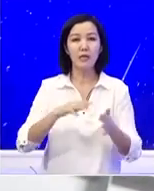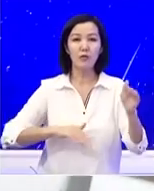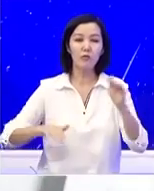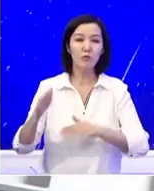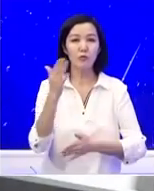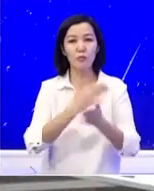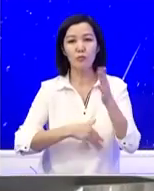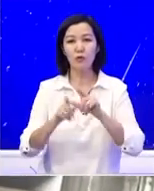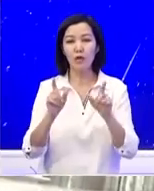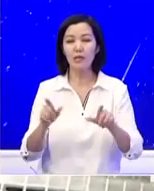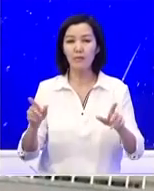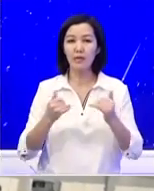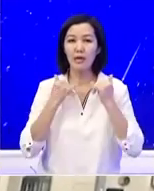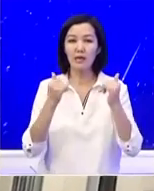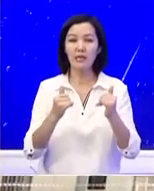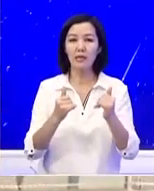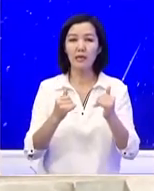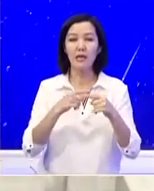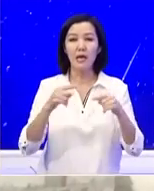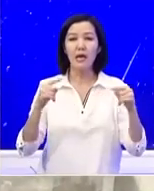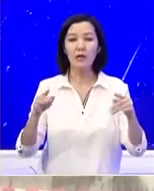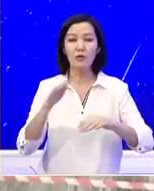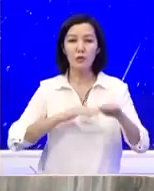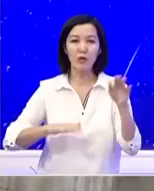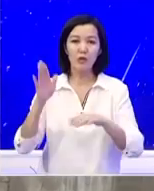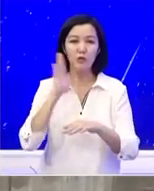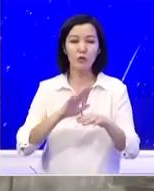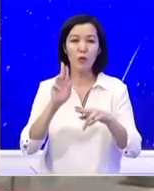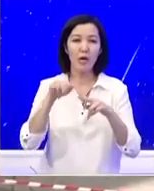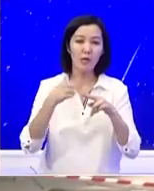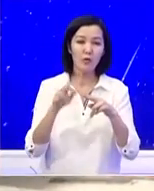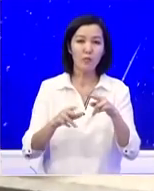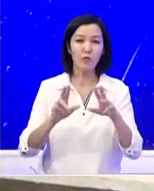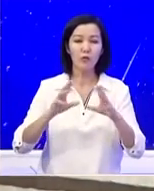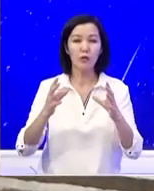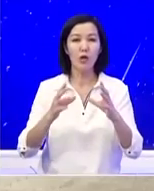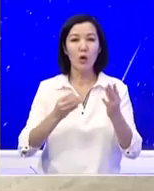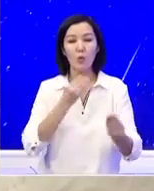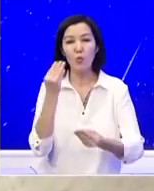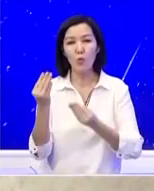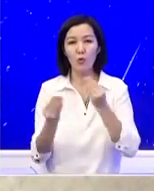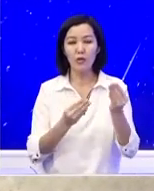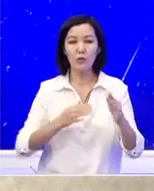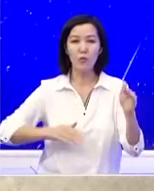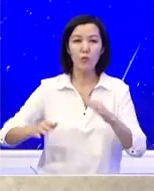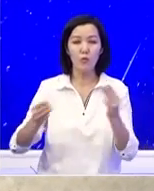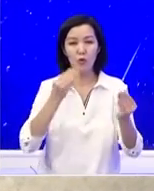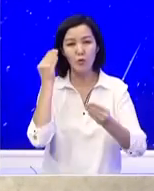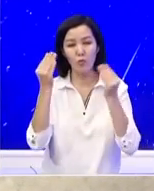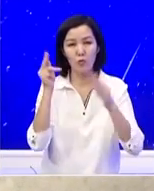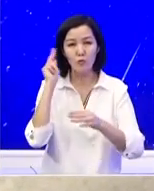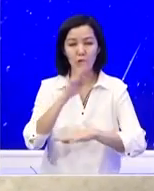мүмкіндігі шектеулі адамдар үшін. Әмбебап ғимарат жүзу, су аэробикасы, су добы, синхронды жүзу, оқу-жаттығу